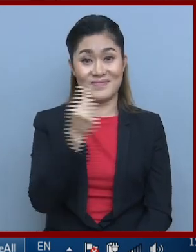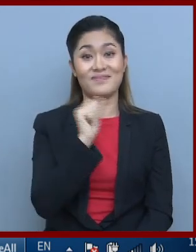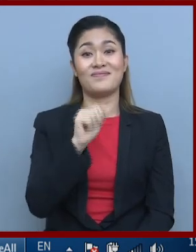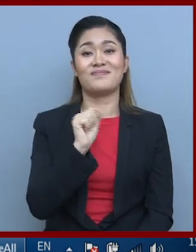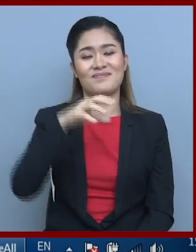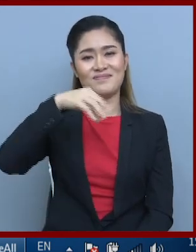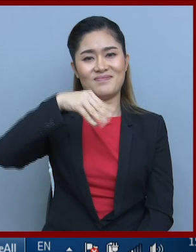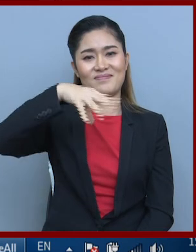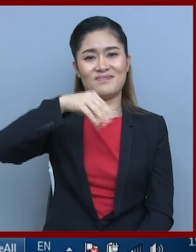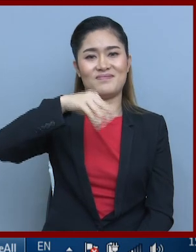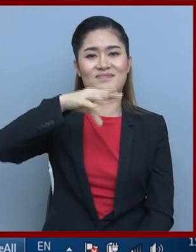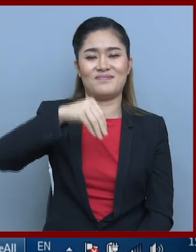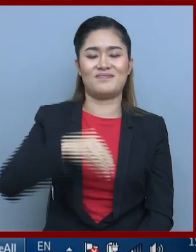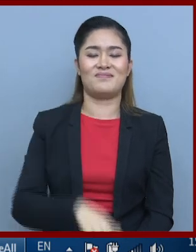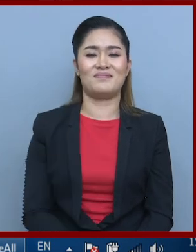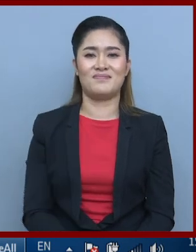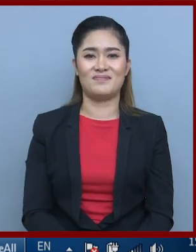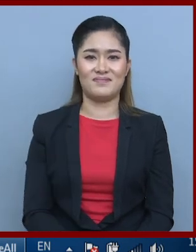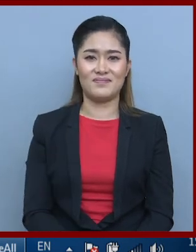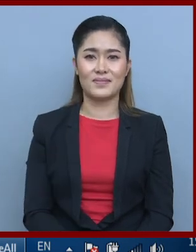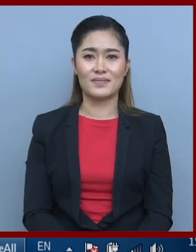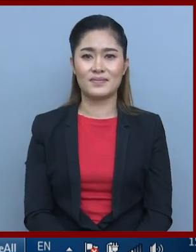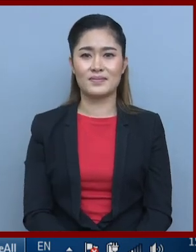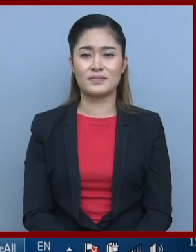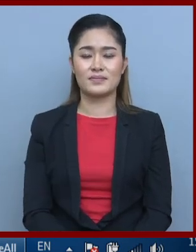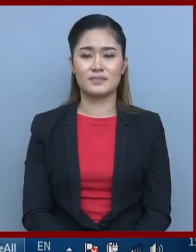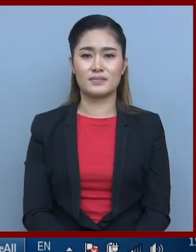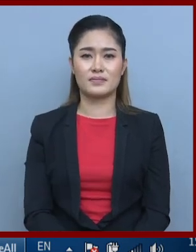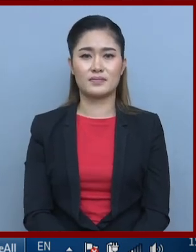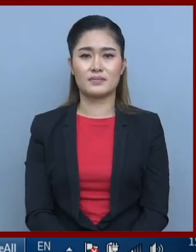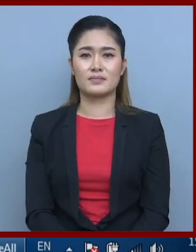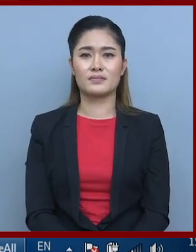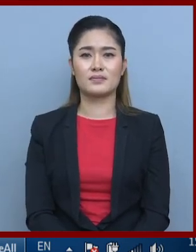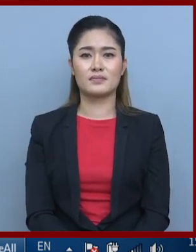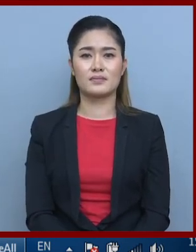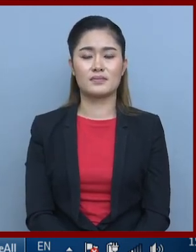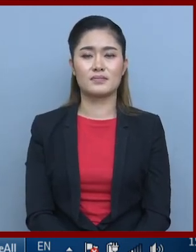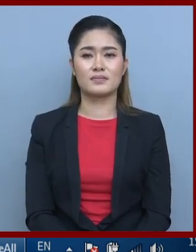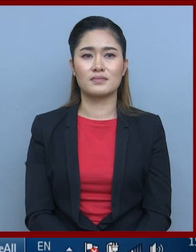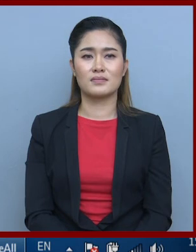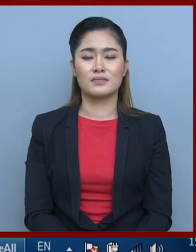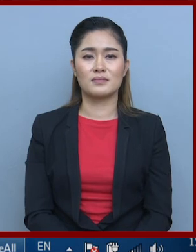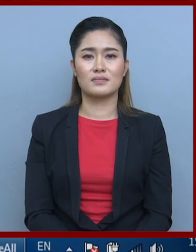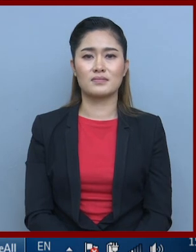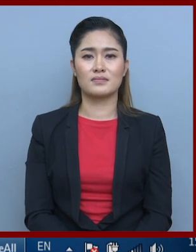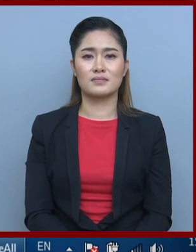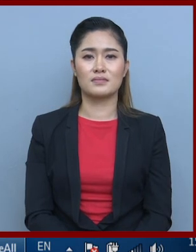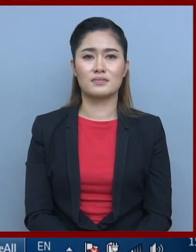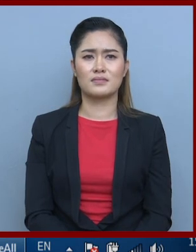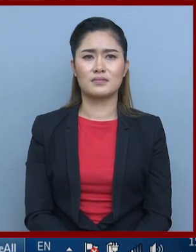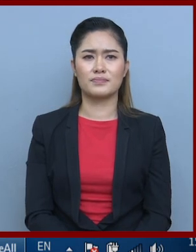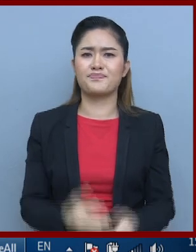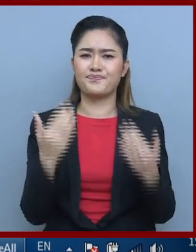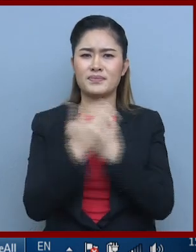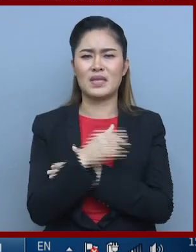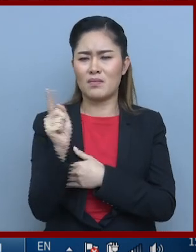ปิ๊บปิ๊บปิ๊บปิ๊บเลยทีนี้อย่